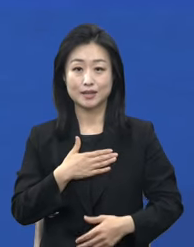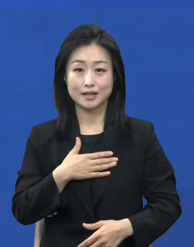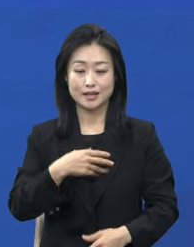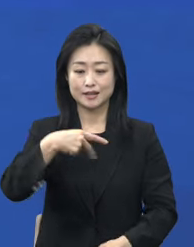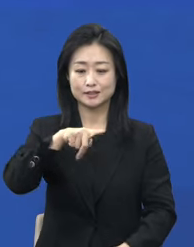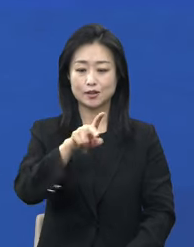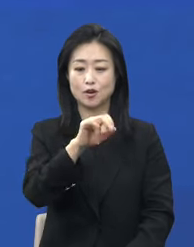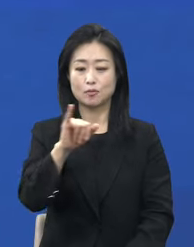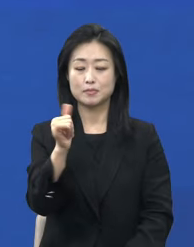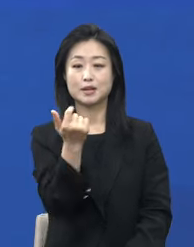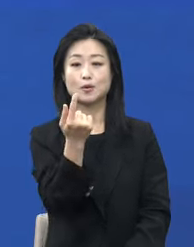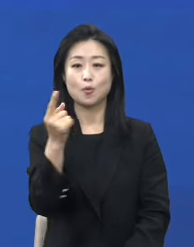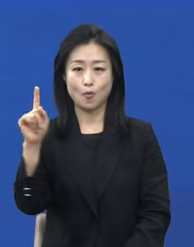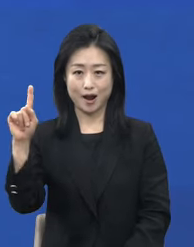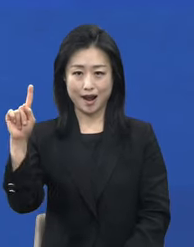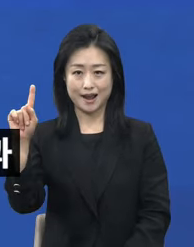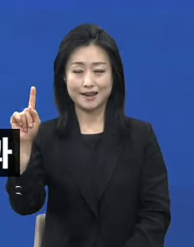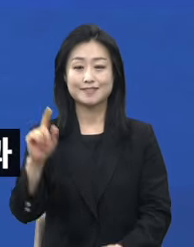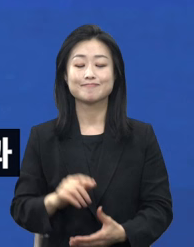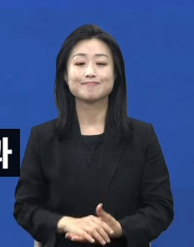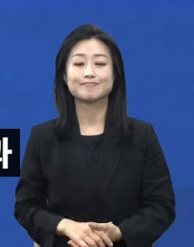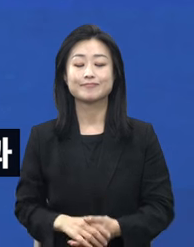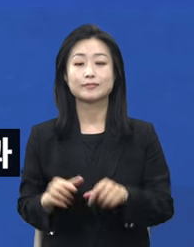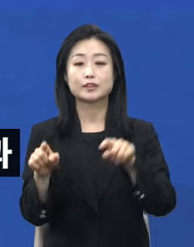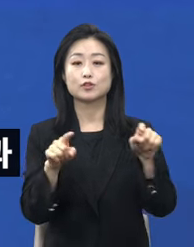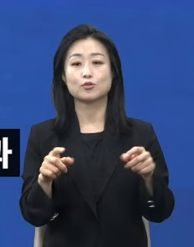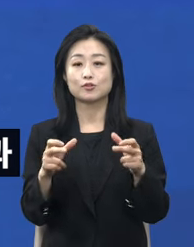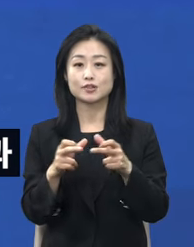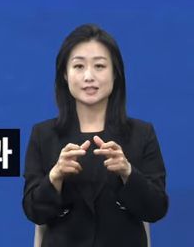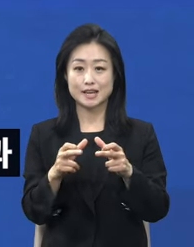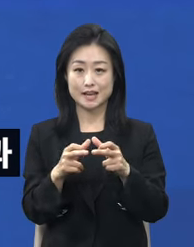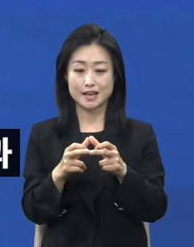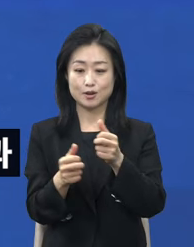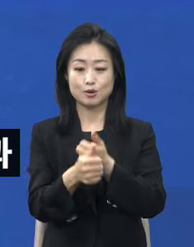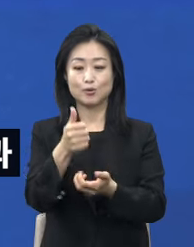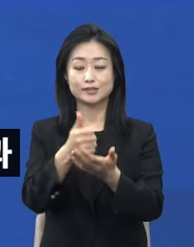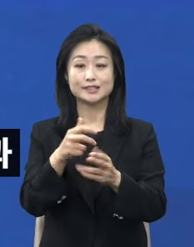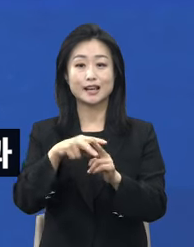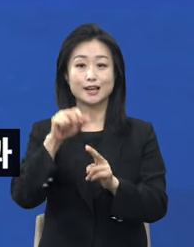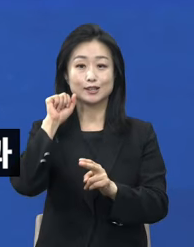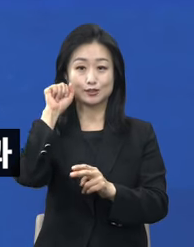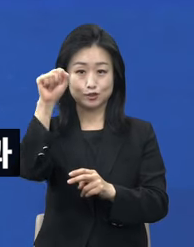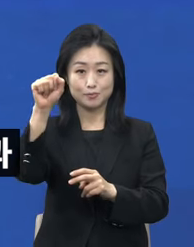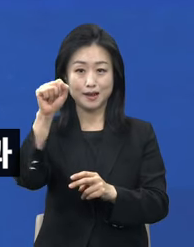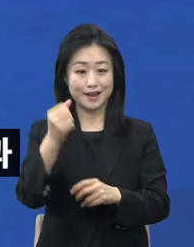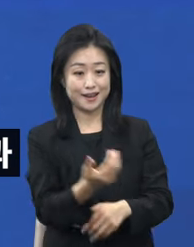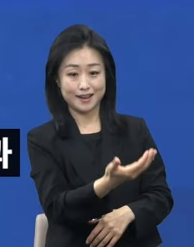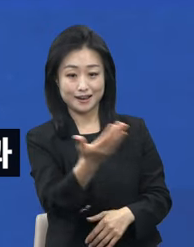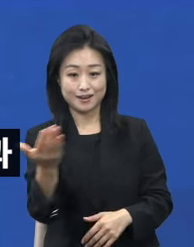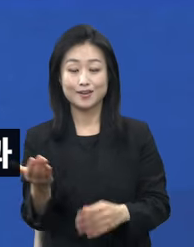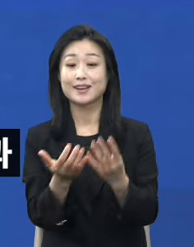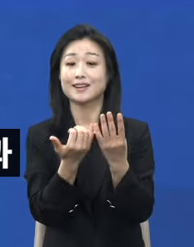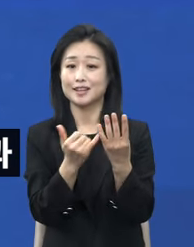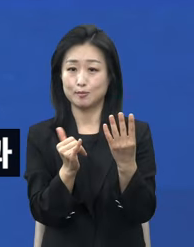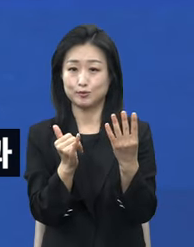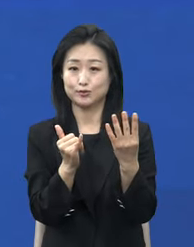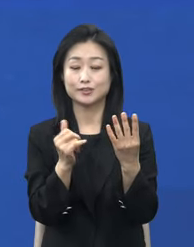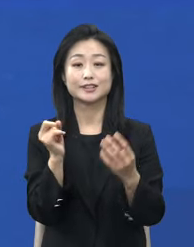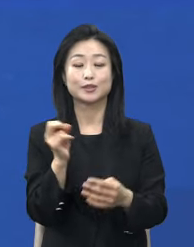서미화입니다. 먼저, 전국 장애인위원장 선거에 함께하고 계시는 네 분의